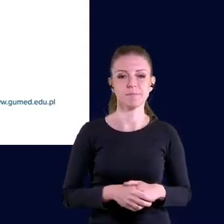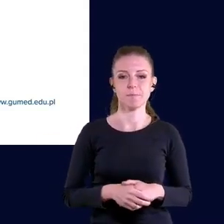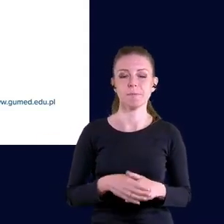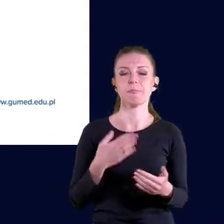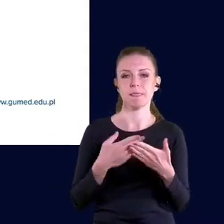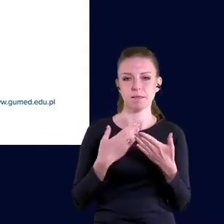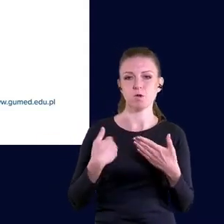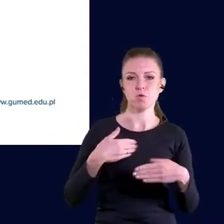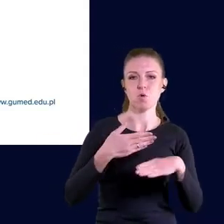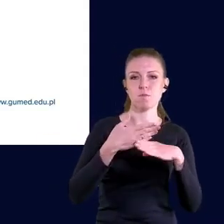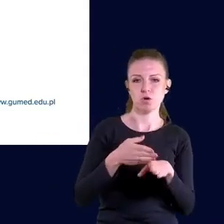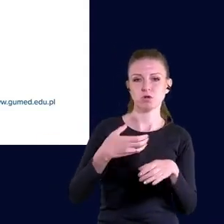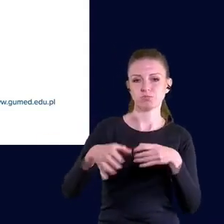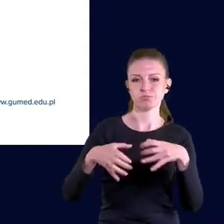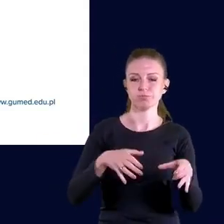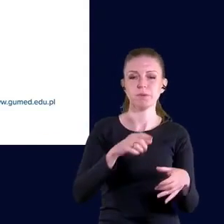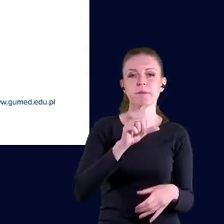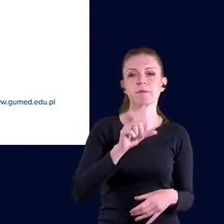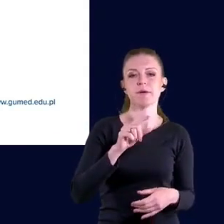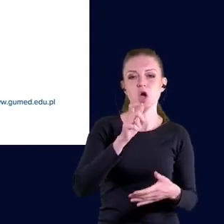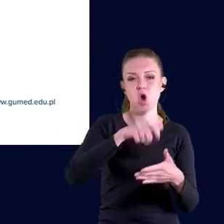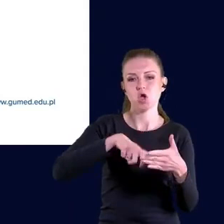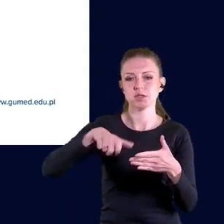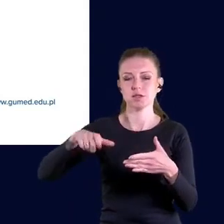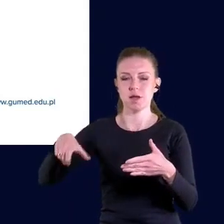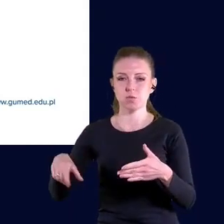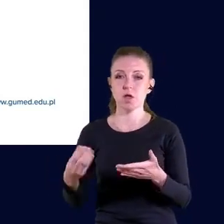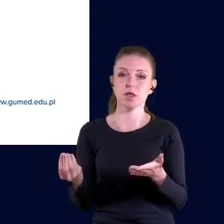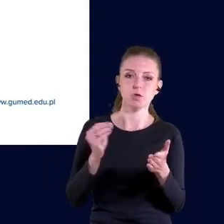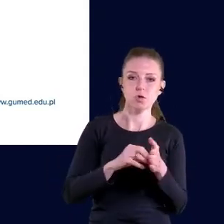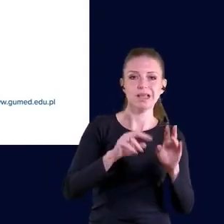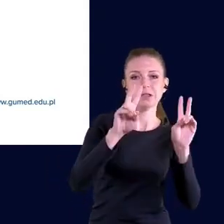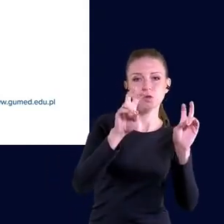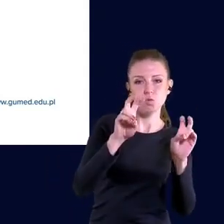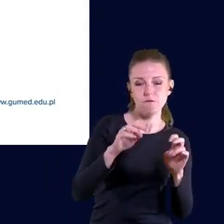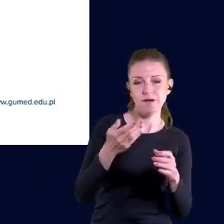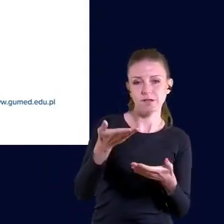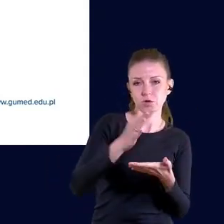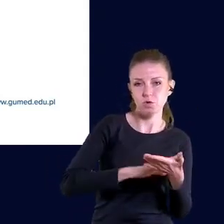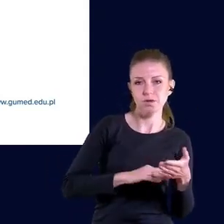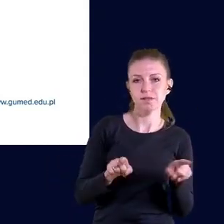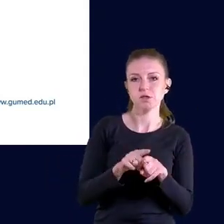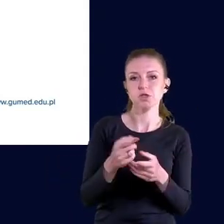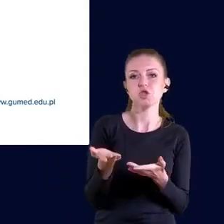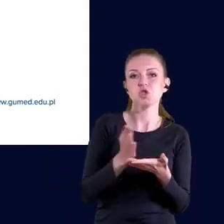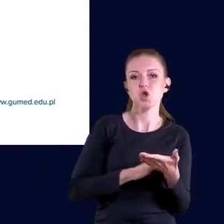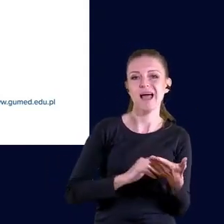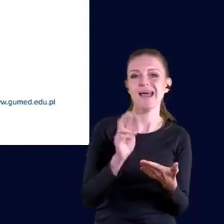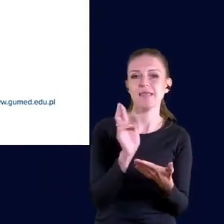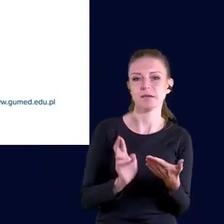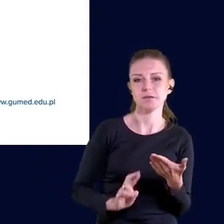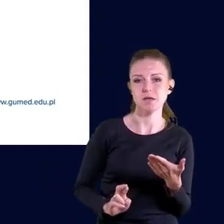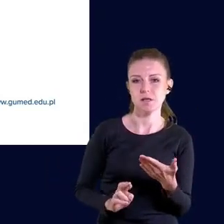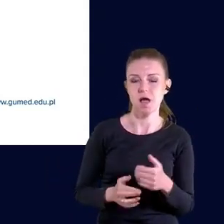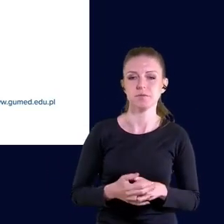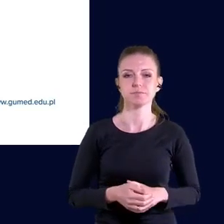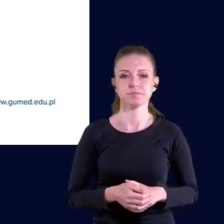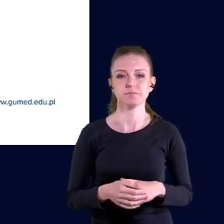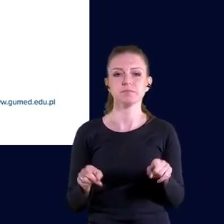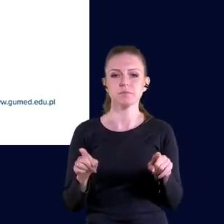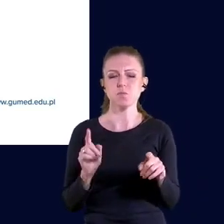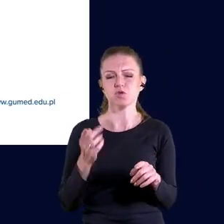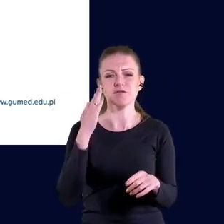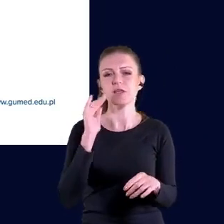rozdziałów to Każdy plik polonizujący uzupełnione o stronę tytułową i stronę redukcyjną danego domu żeby było wiadomo jakie źródło a